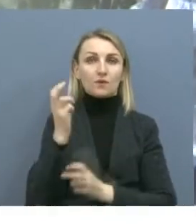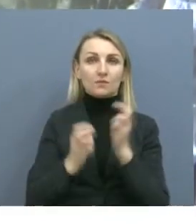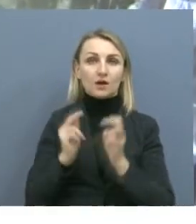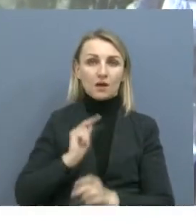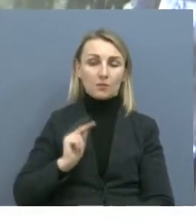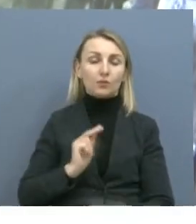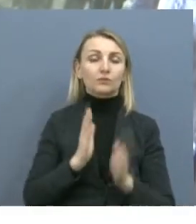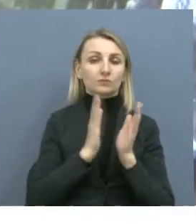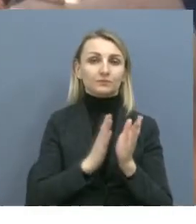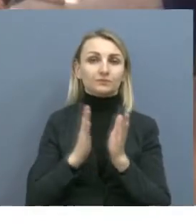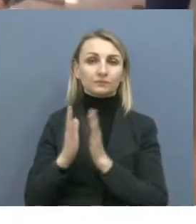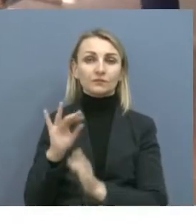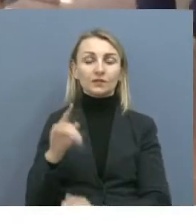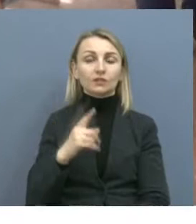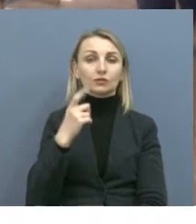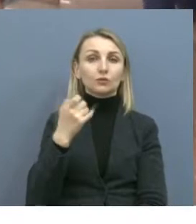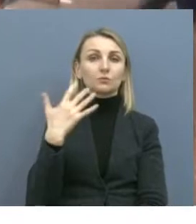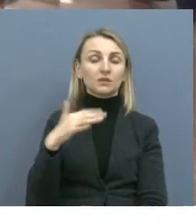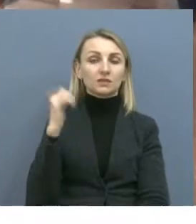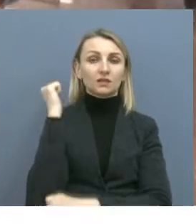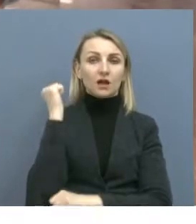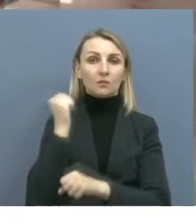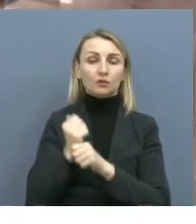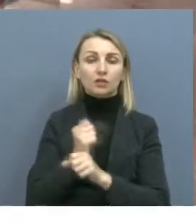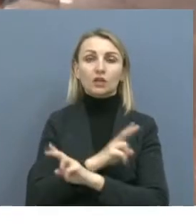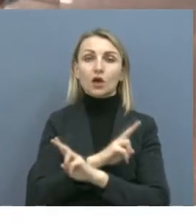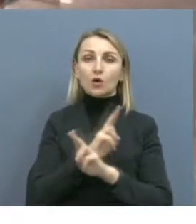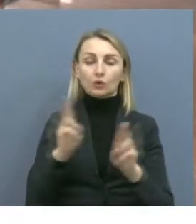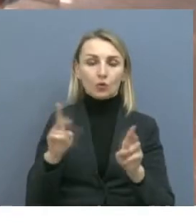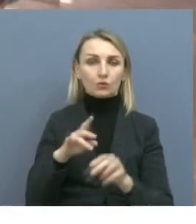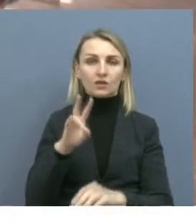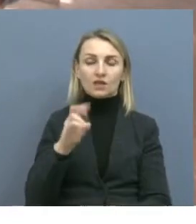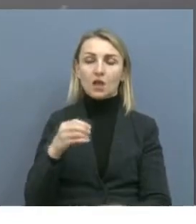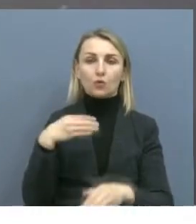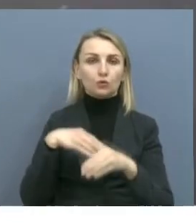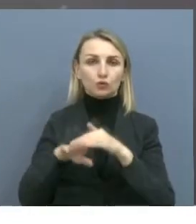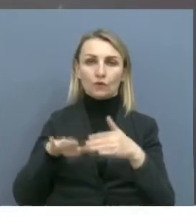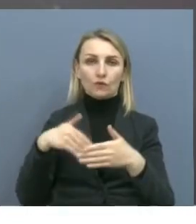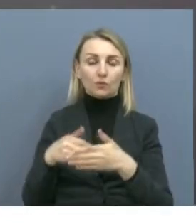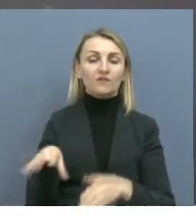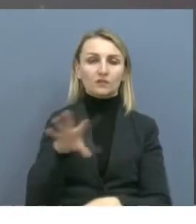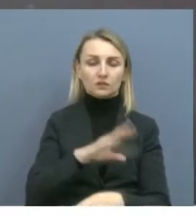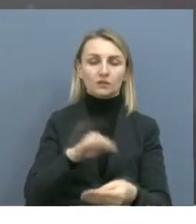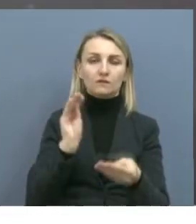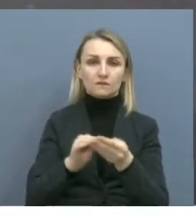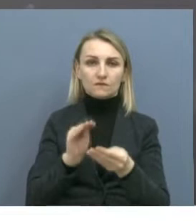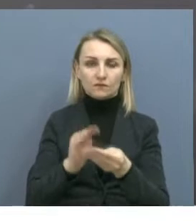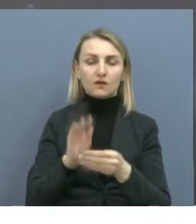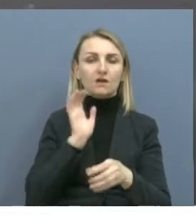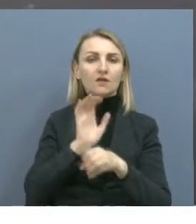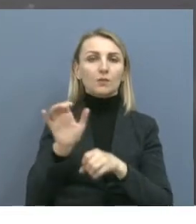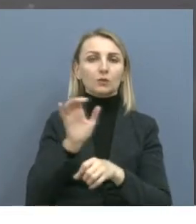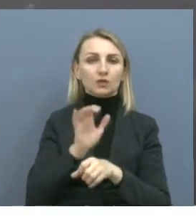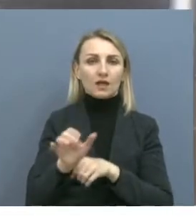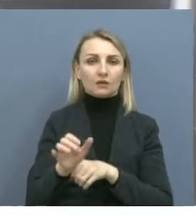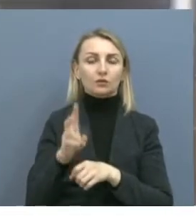штатном режиме. Из всех 150 сотрудников никто не отправлен на удаленку. Ежедневные объемы производства остались прежними.